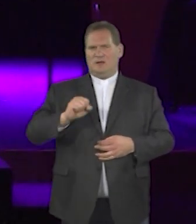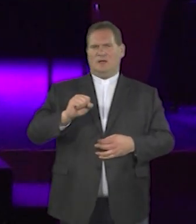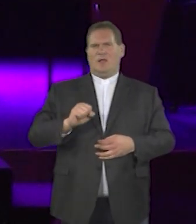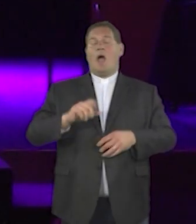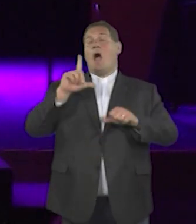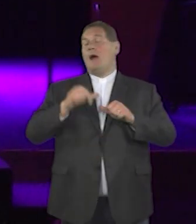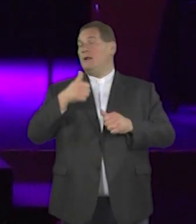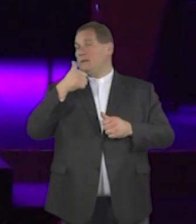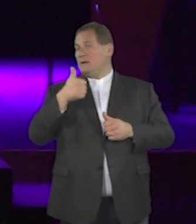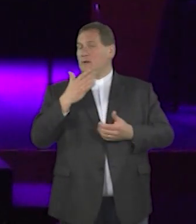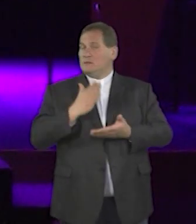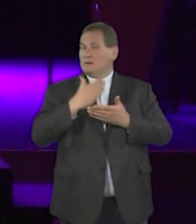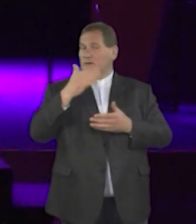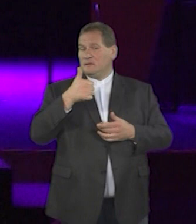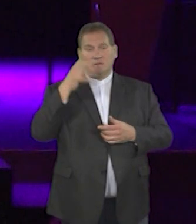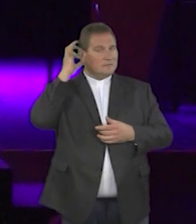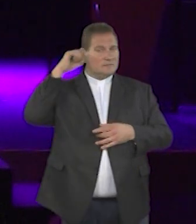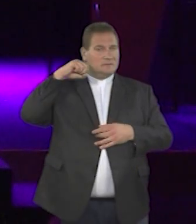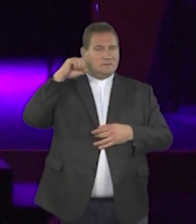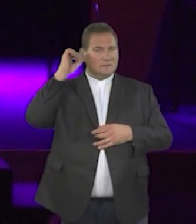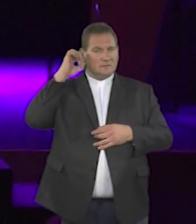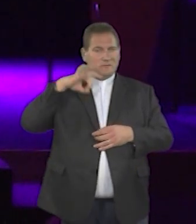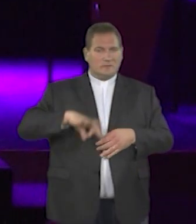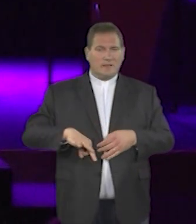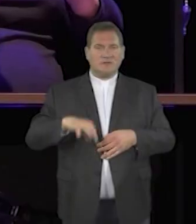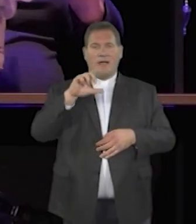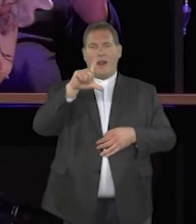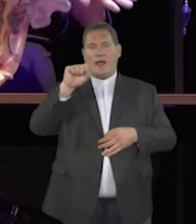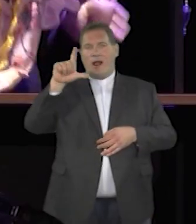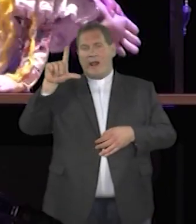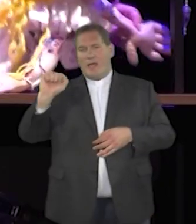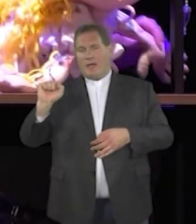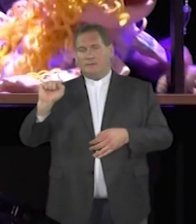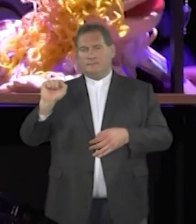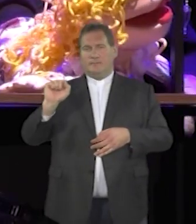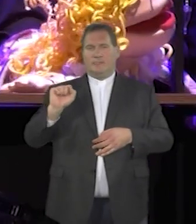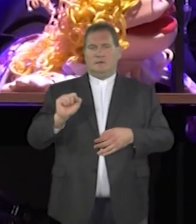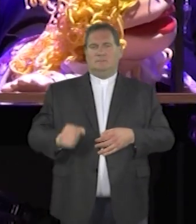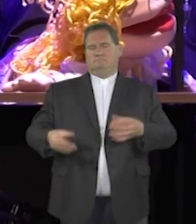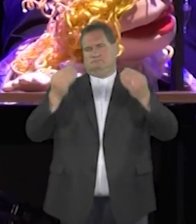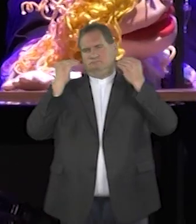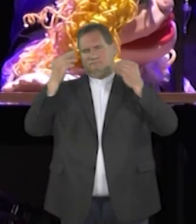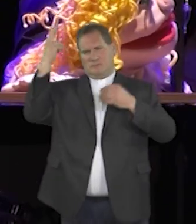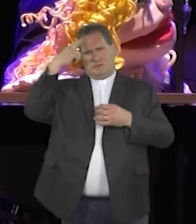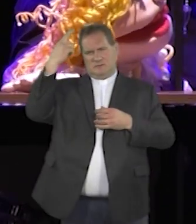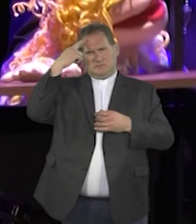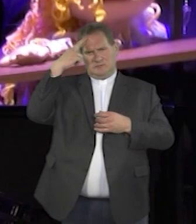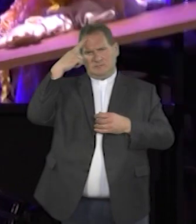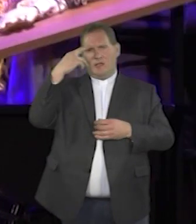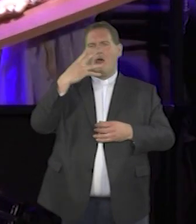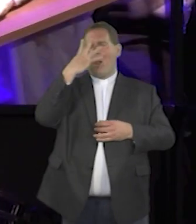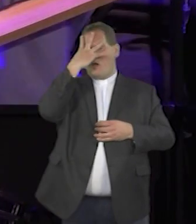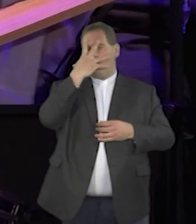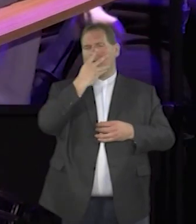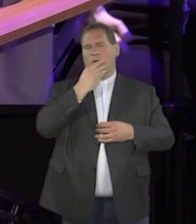Tylko jedną miał córeczkę, ukochaną Lalę. Cudnego rozumu, cudnej